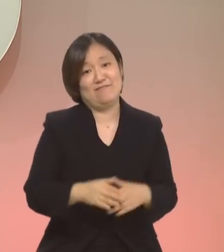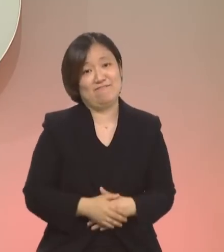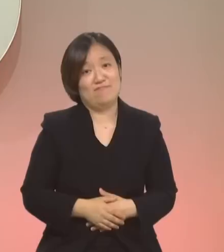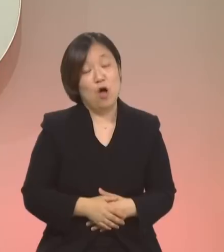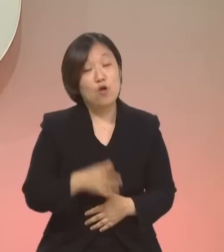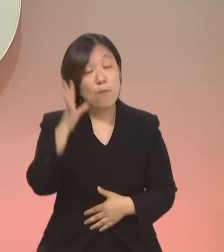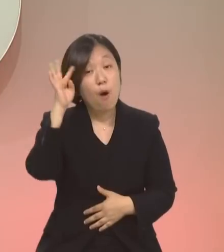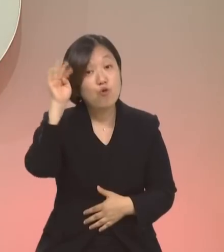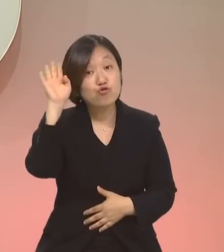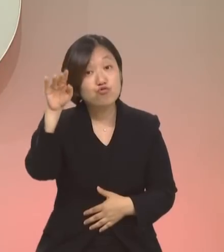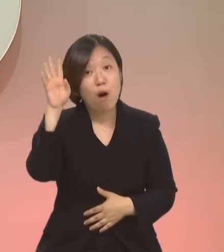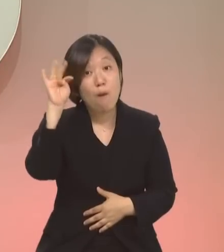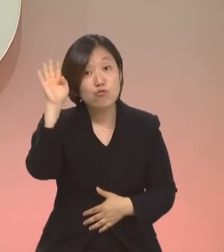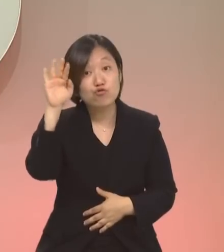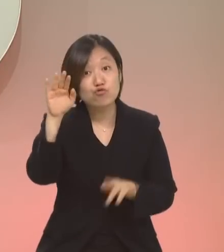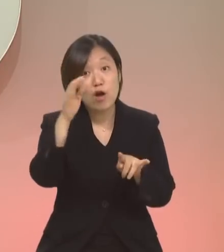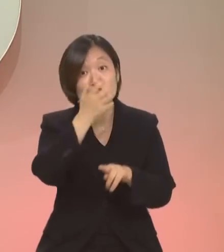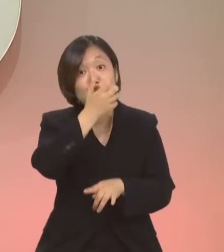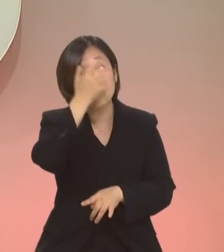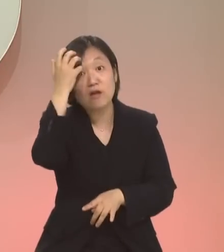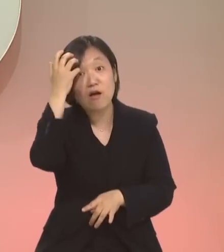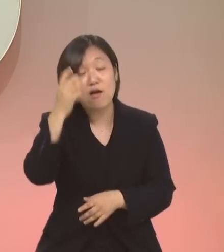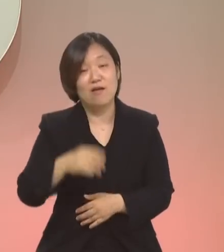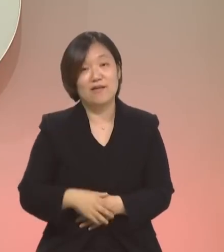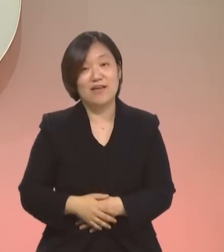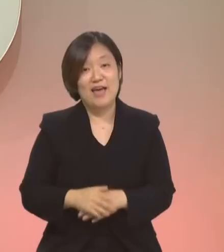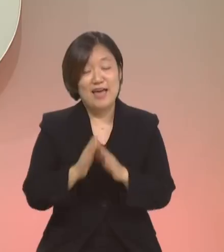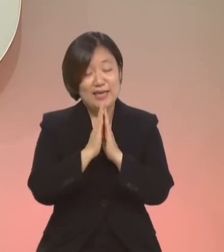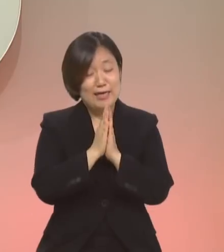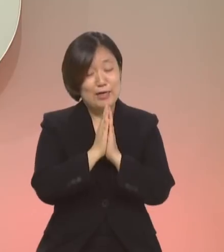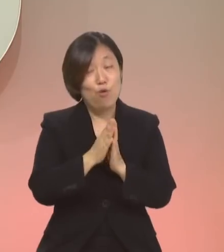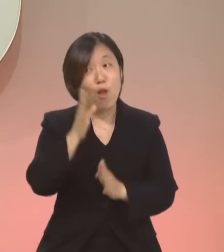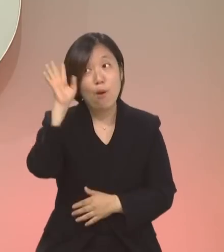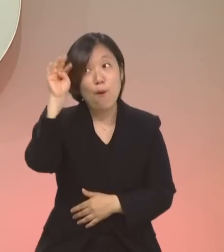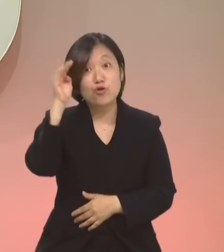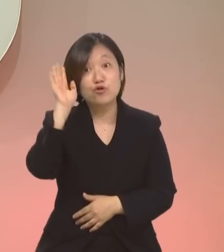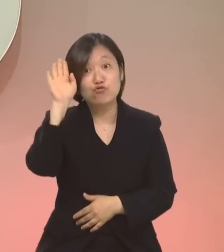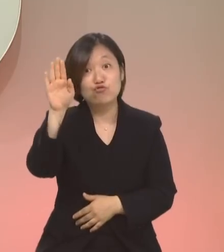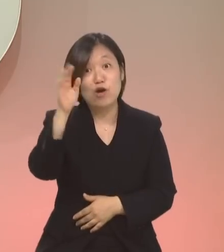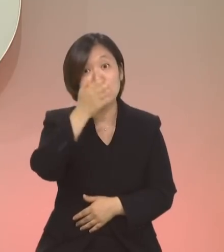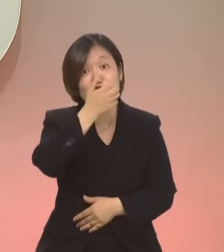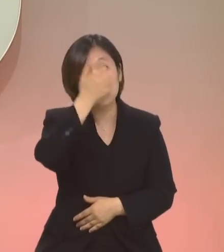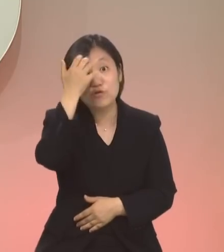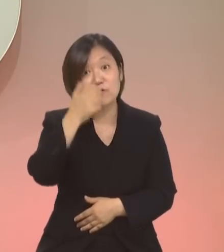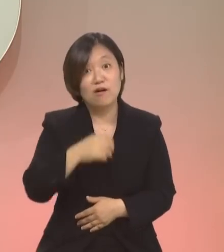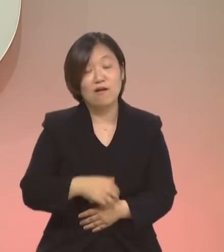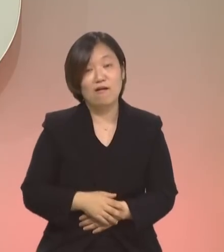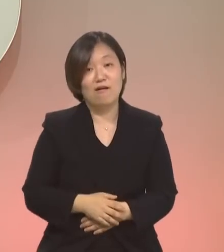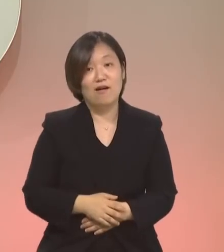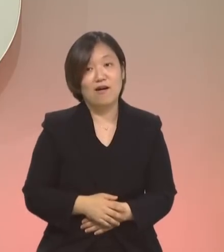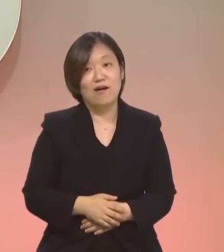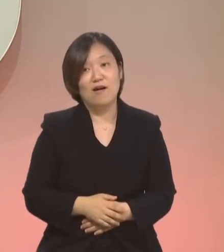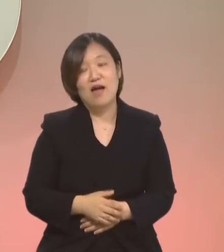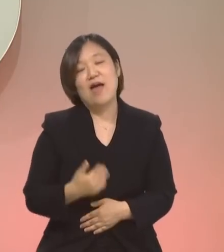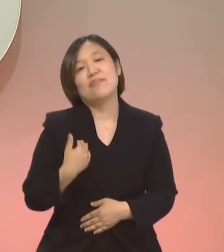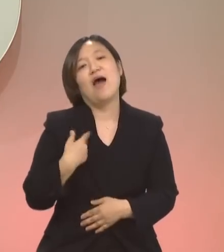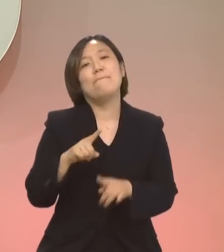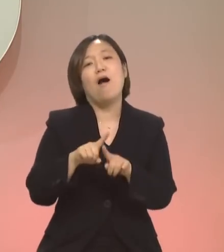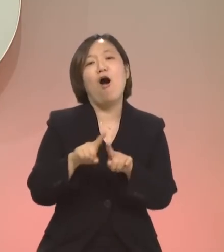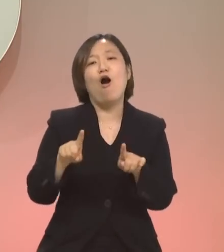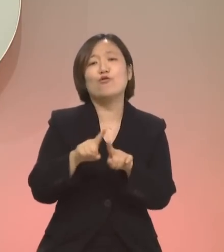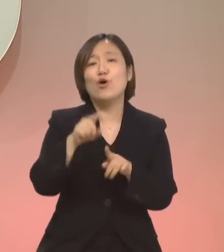며칠 후에 생생한 꿈을 꿨대요 처음 꾸는 꿈이었는데 평소에